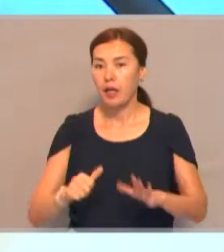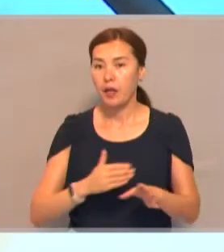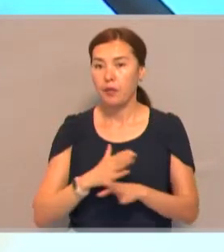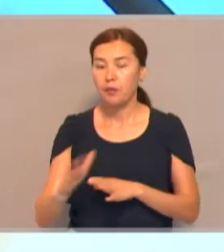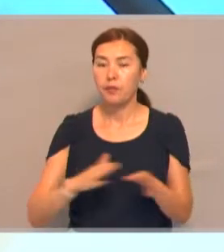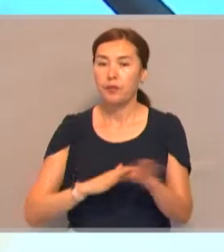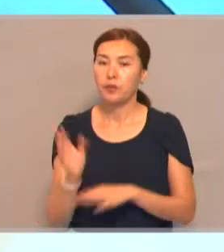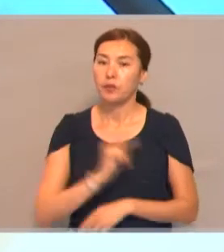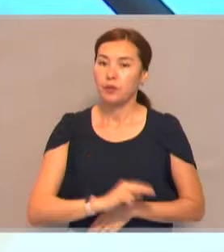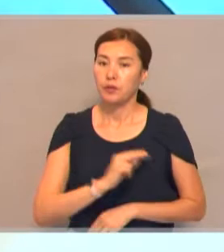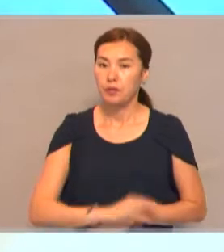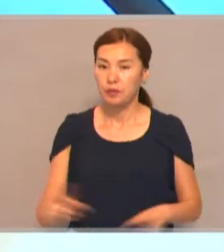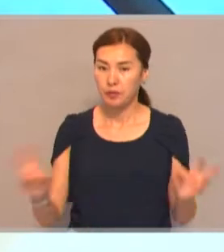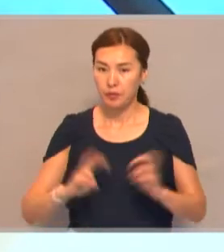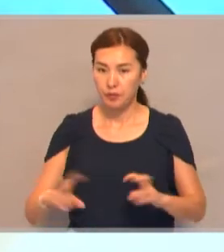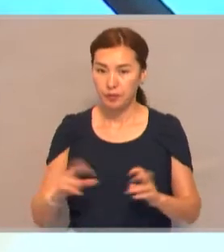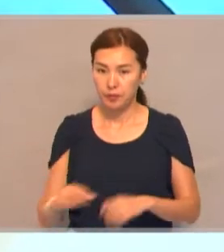бөлімде атқарылған жұмыстар сараланды.